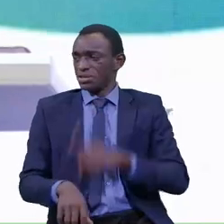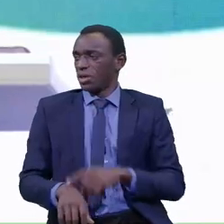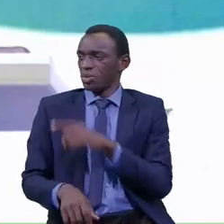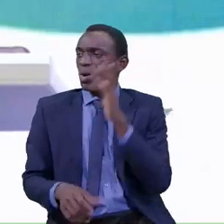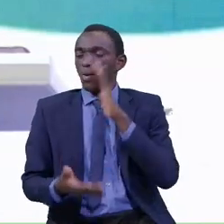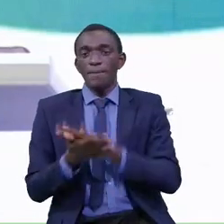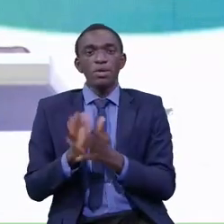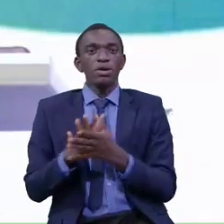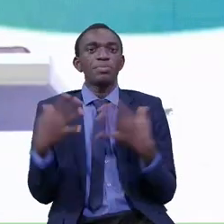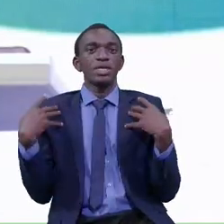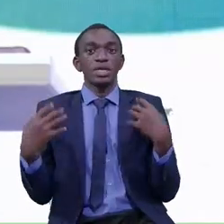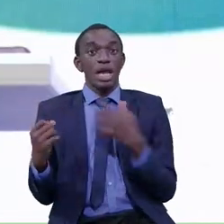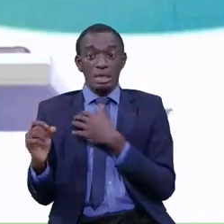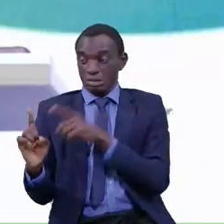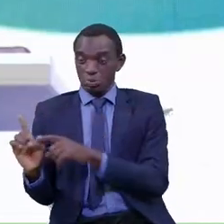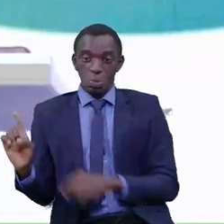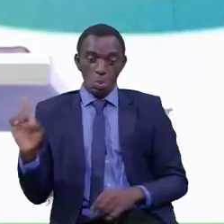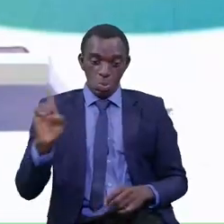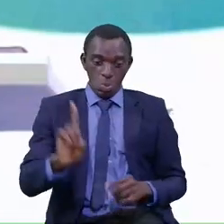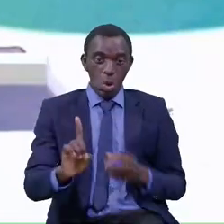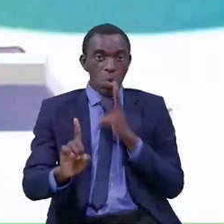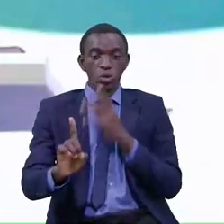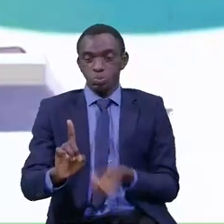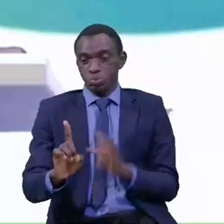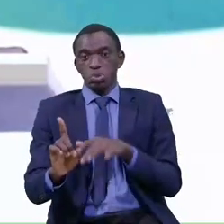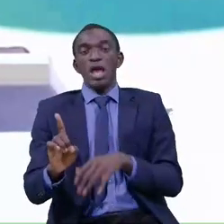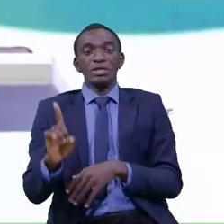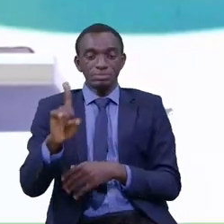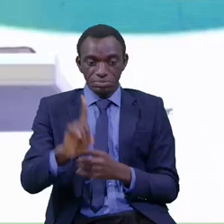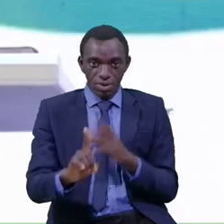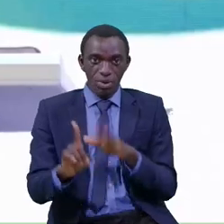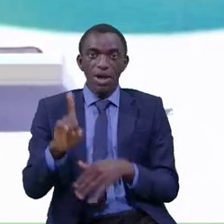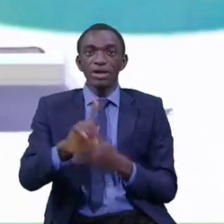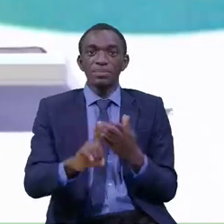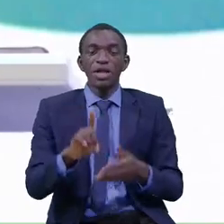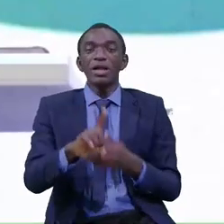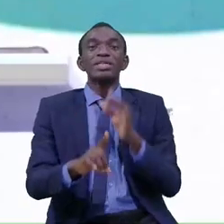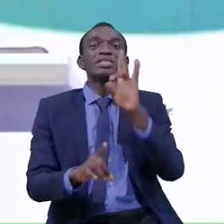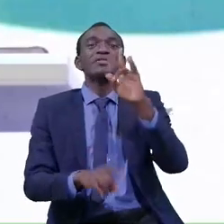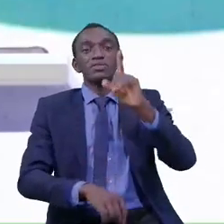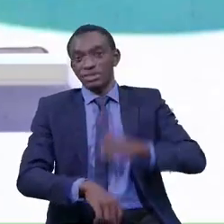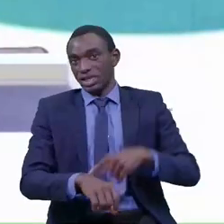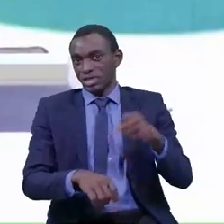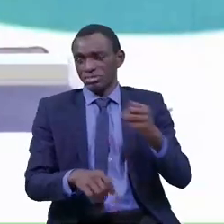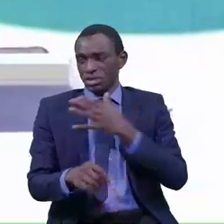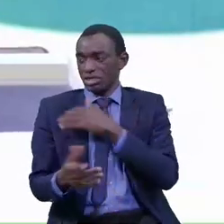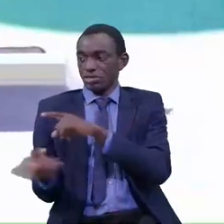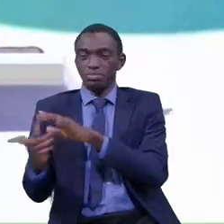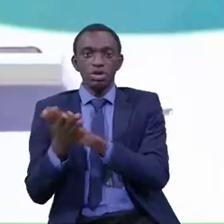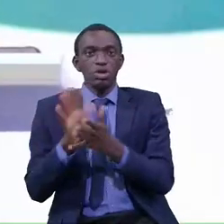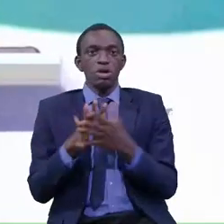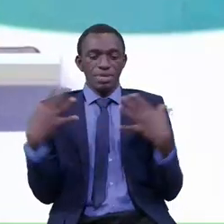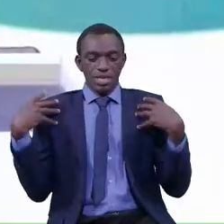guérison s'en est suivie. Et je dis, si un seul homme dans l'Ancien Testament